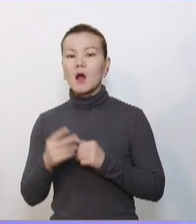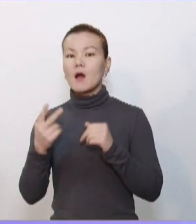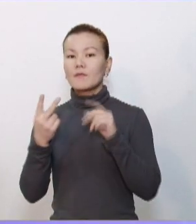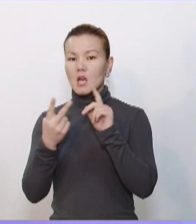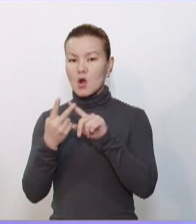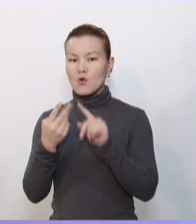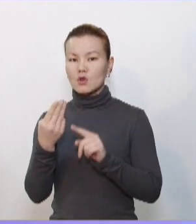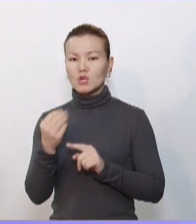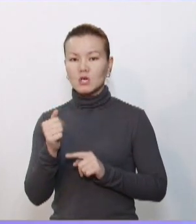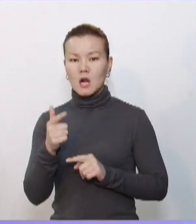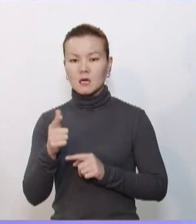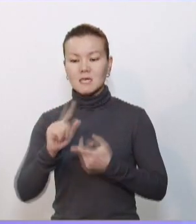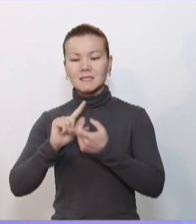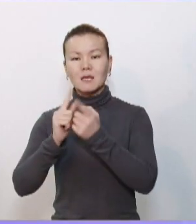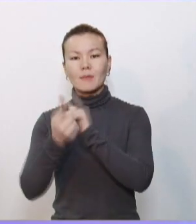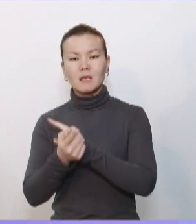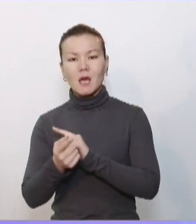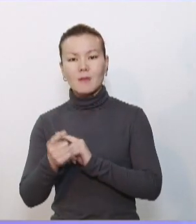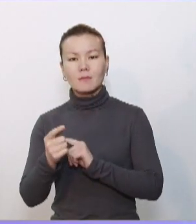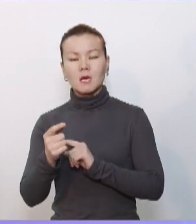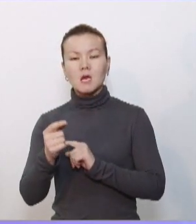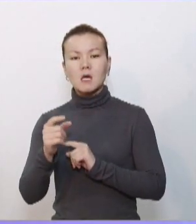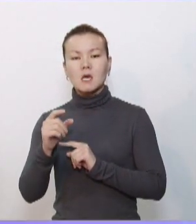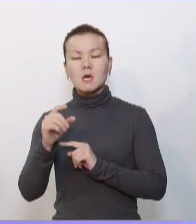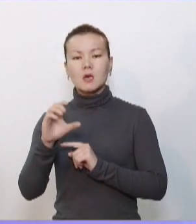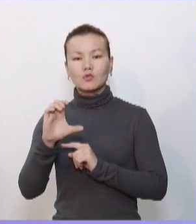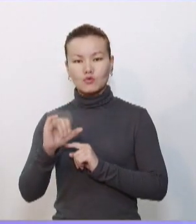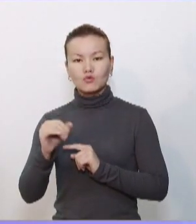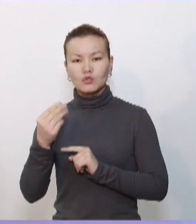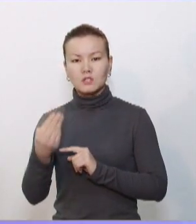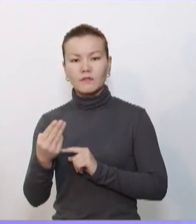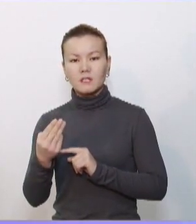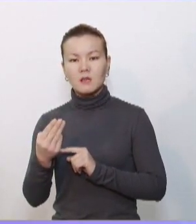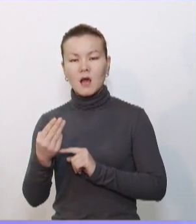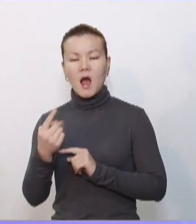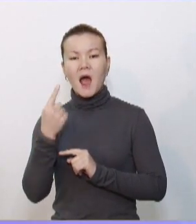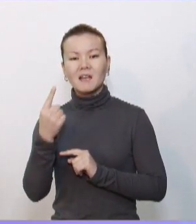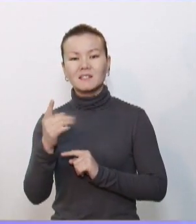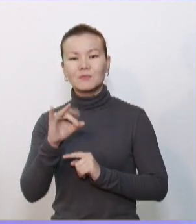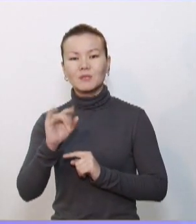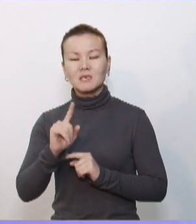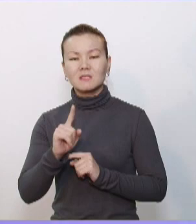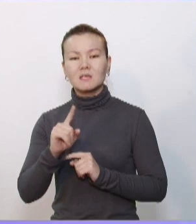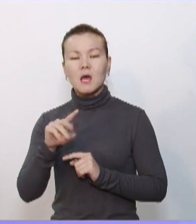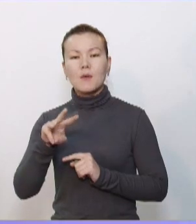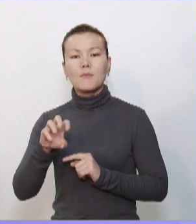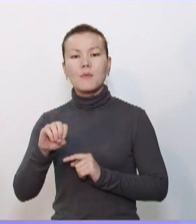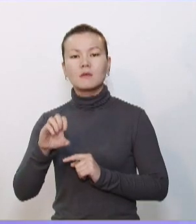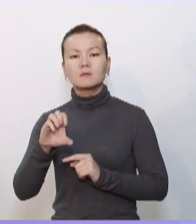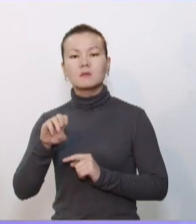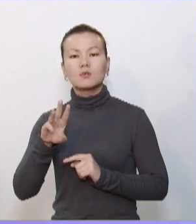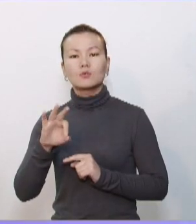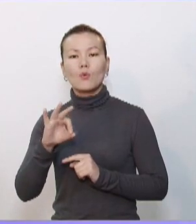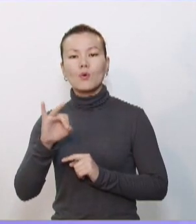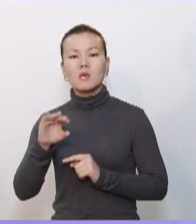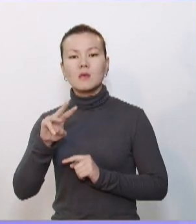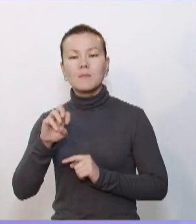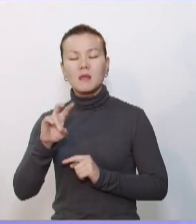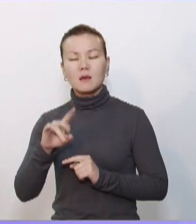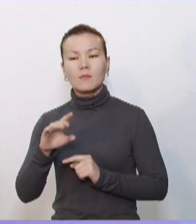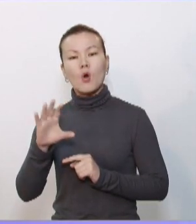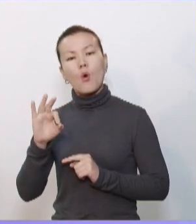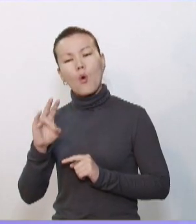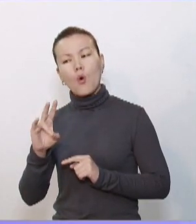Второй шаг. Заменяем имя существительное одним из местоимений. Он,